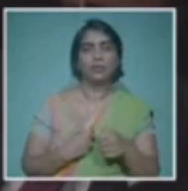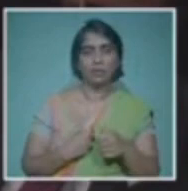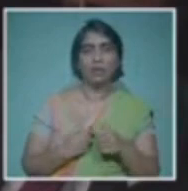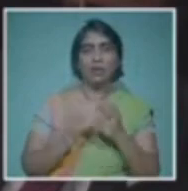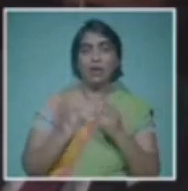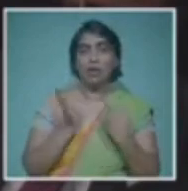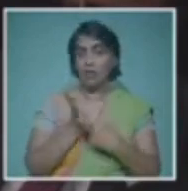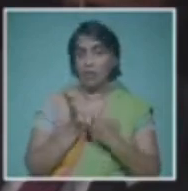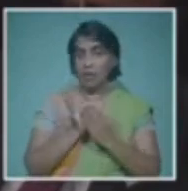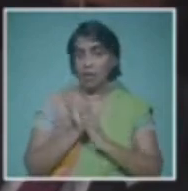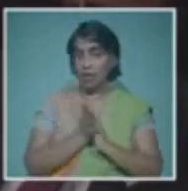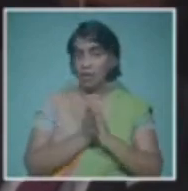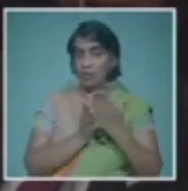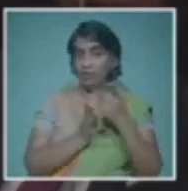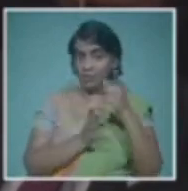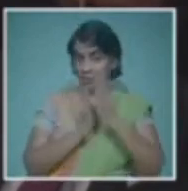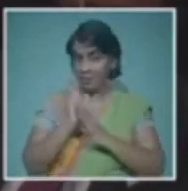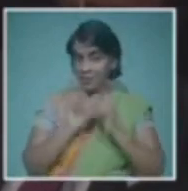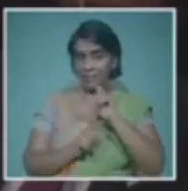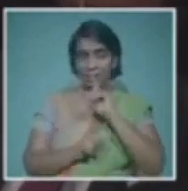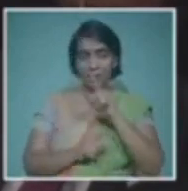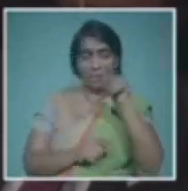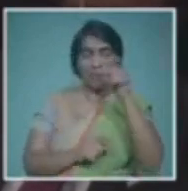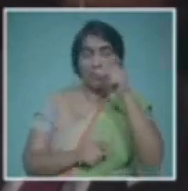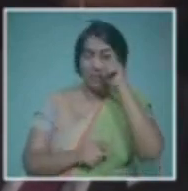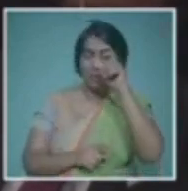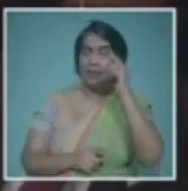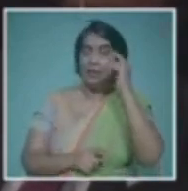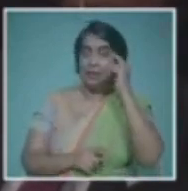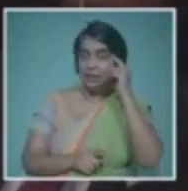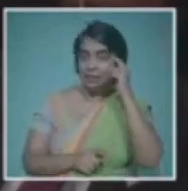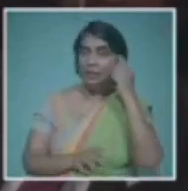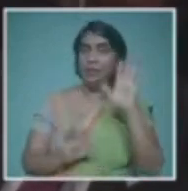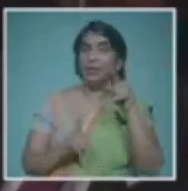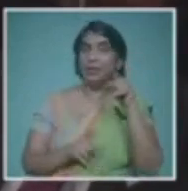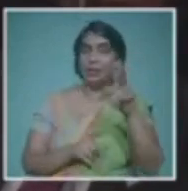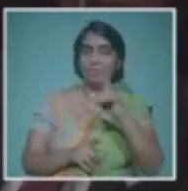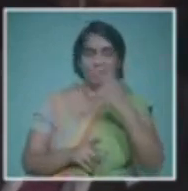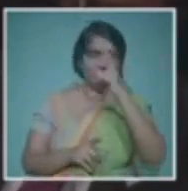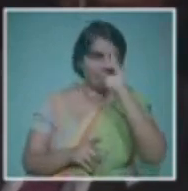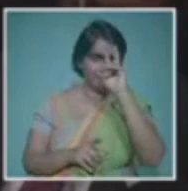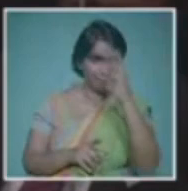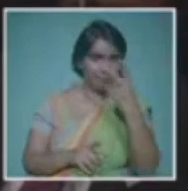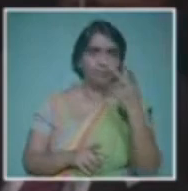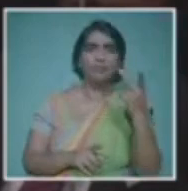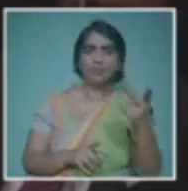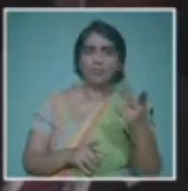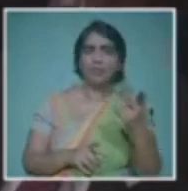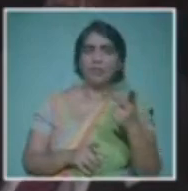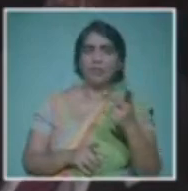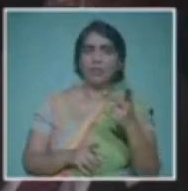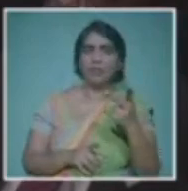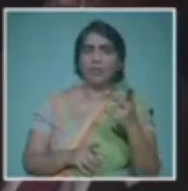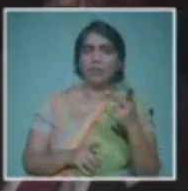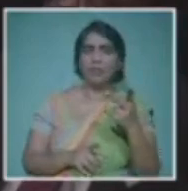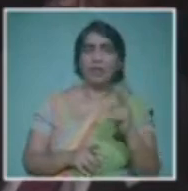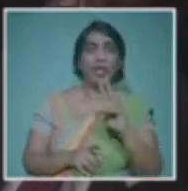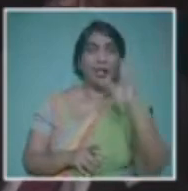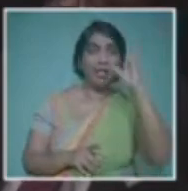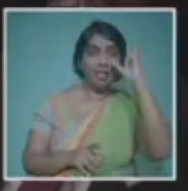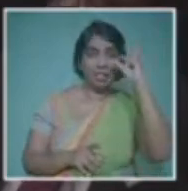රවුෆගේ මැතිතුමාට කියන්න ඕනේ. ඔබලා දකින්න සිහිනය නැත්නම් ඔබලා රැවටුණු දවල්